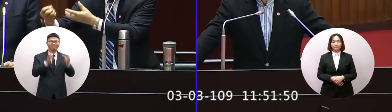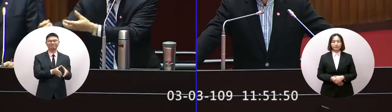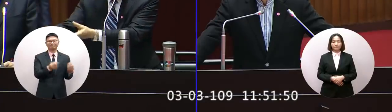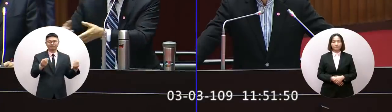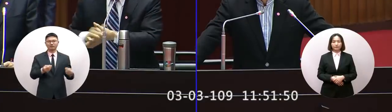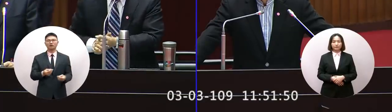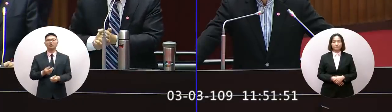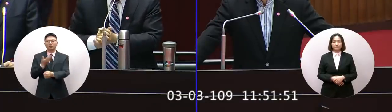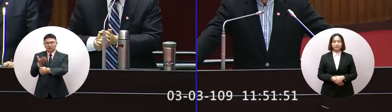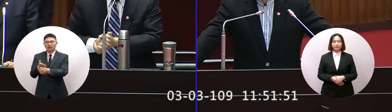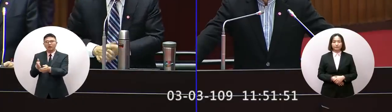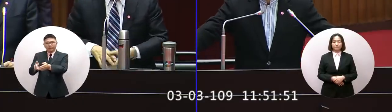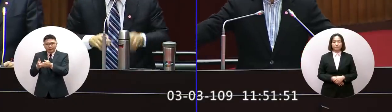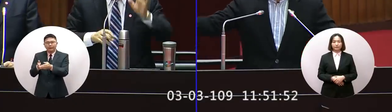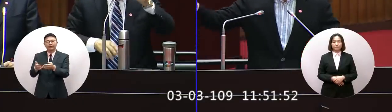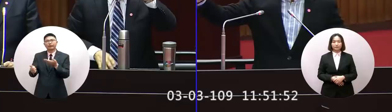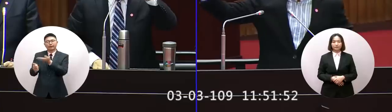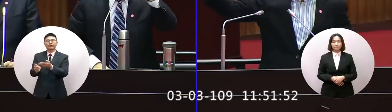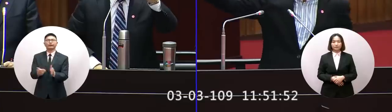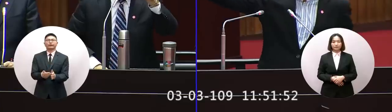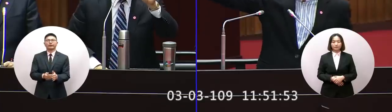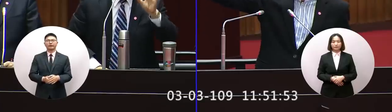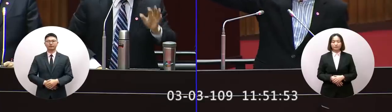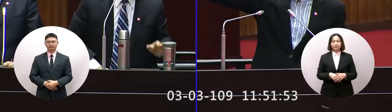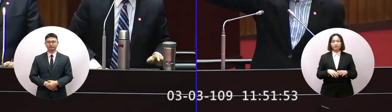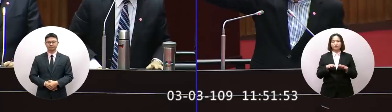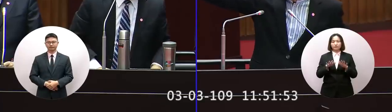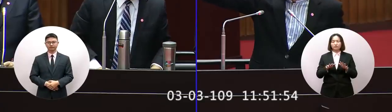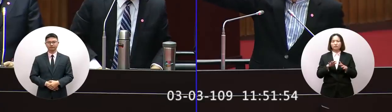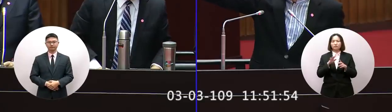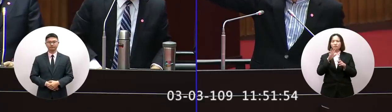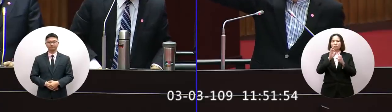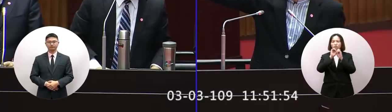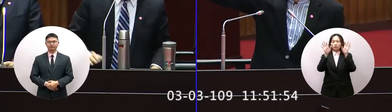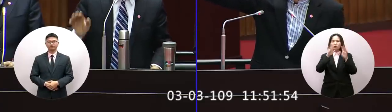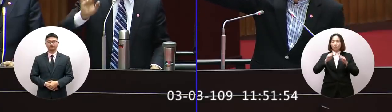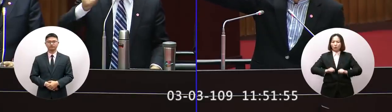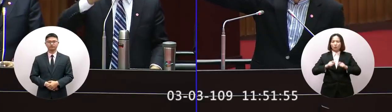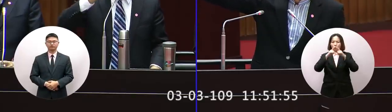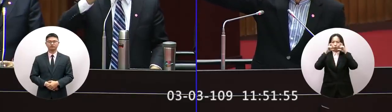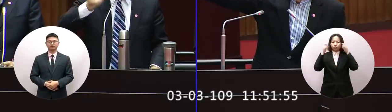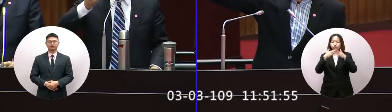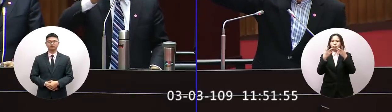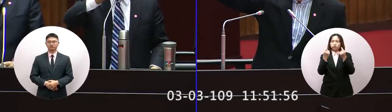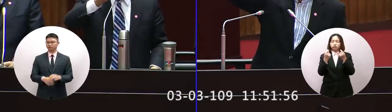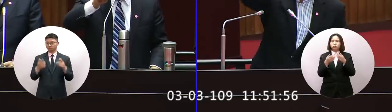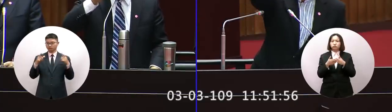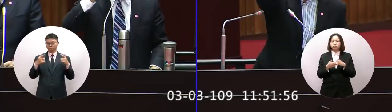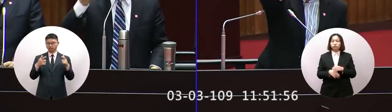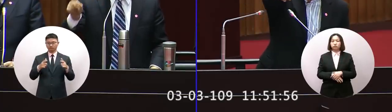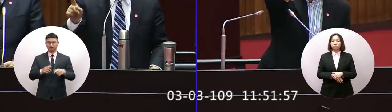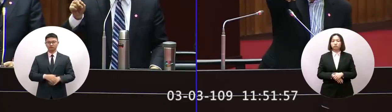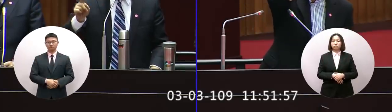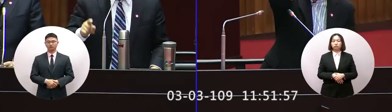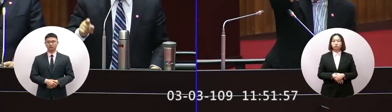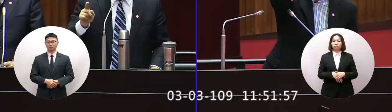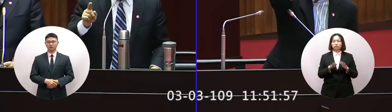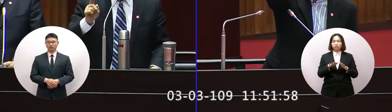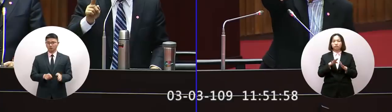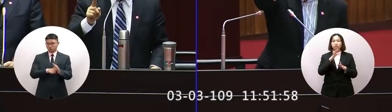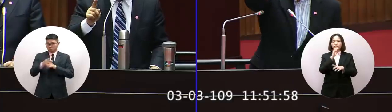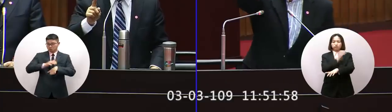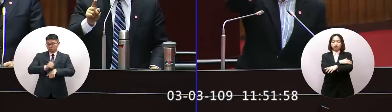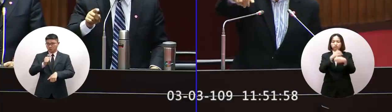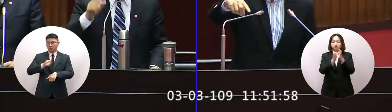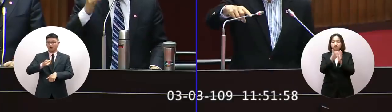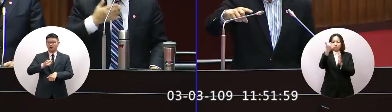口罩給需要的人所以我們現在說健康的人也要戴口罩喔現在你不好不不不來來師中部